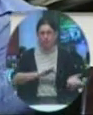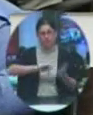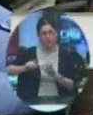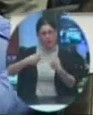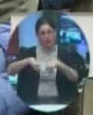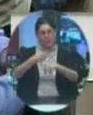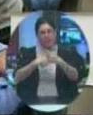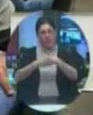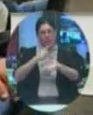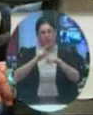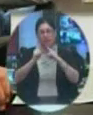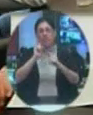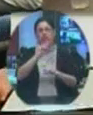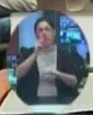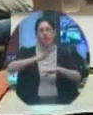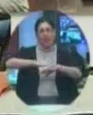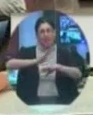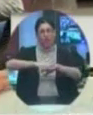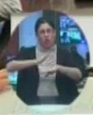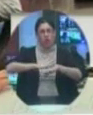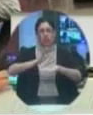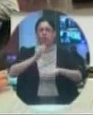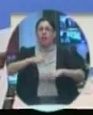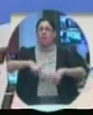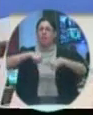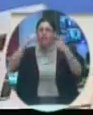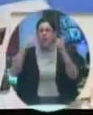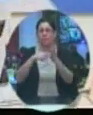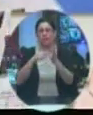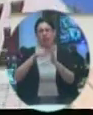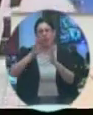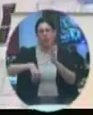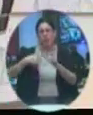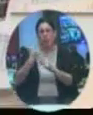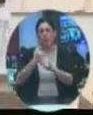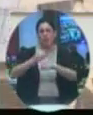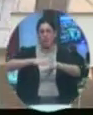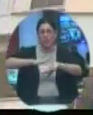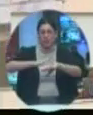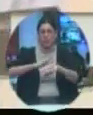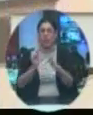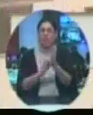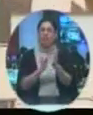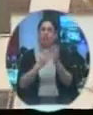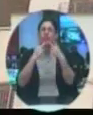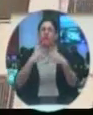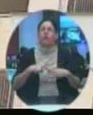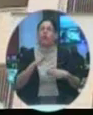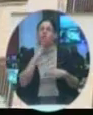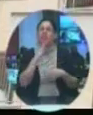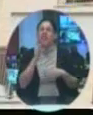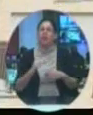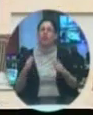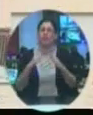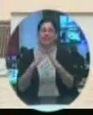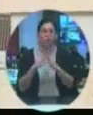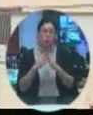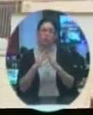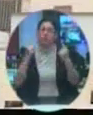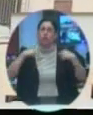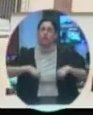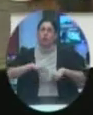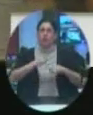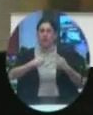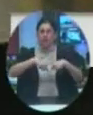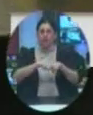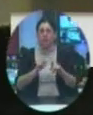דנה בנושא ההכשרות בענף הבנייה על רקע המחסור בעובדים מקצועיים והצורך לפתור את משבר הדיור. יושב ראש הוועדה, חבר הכנסת